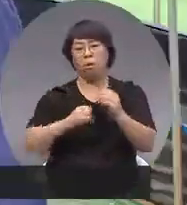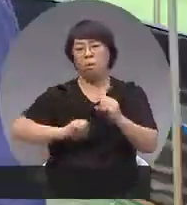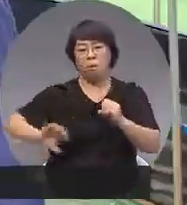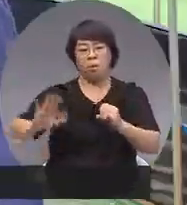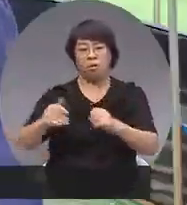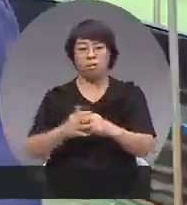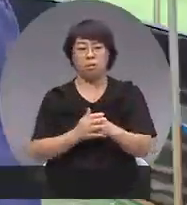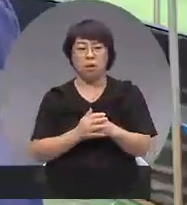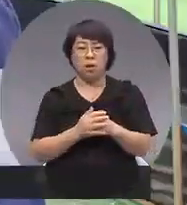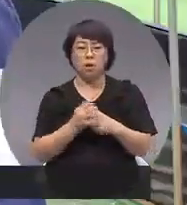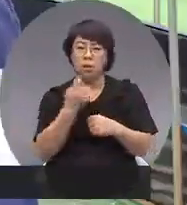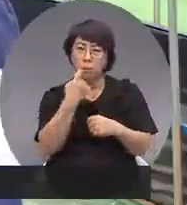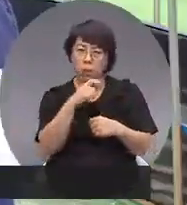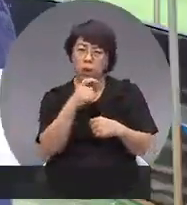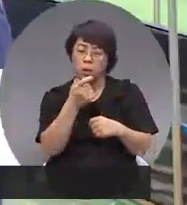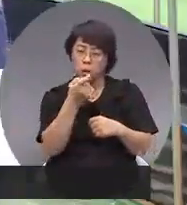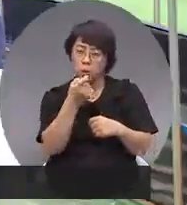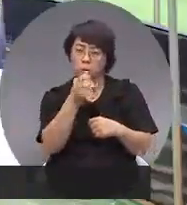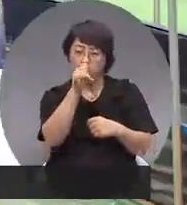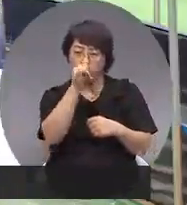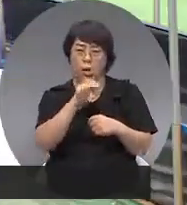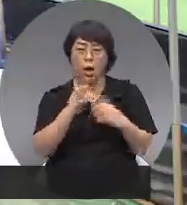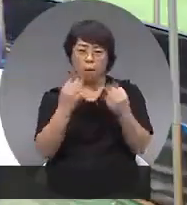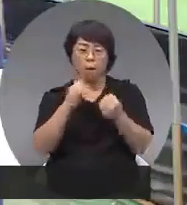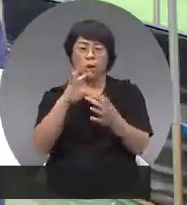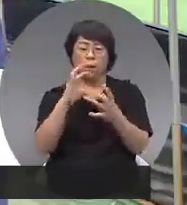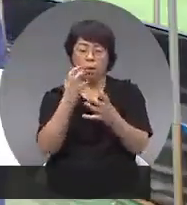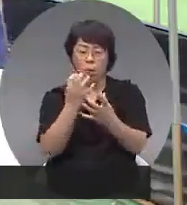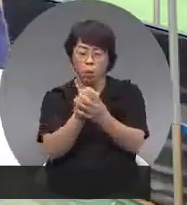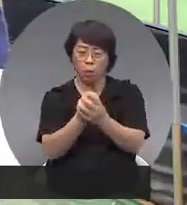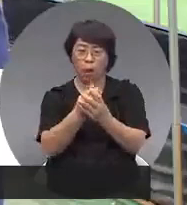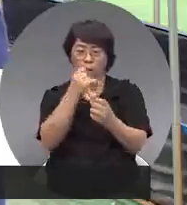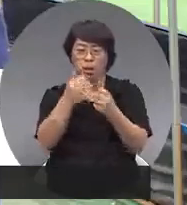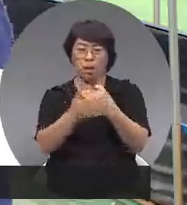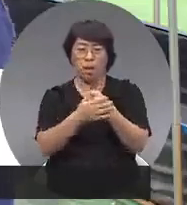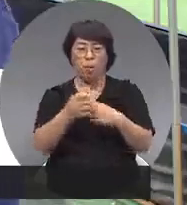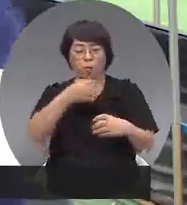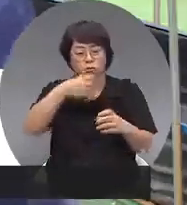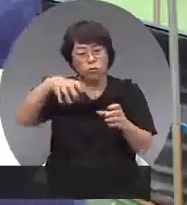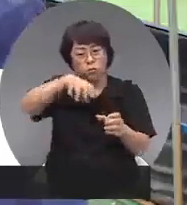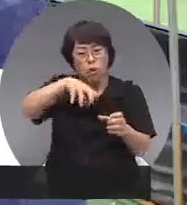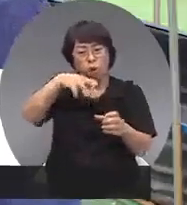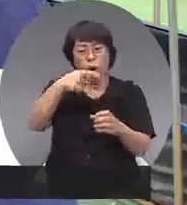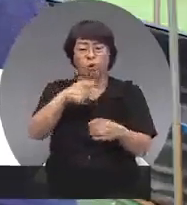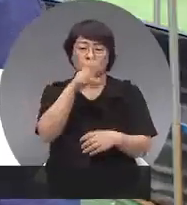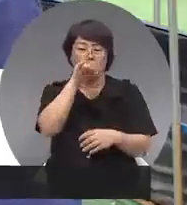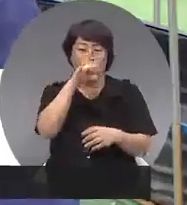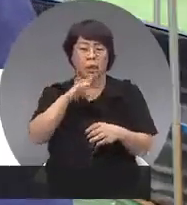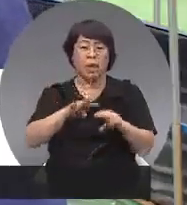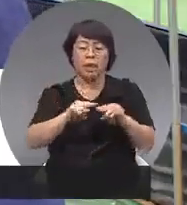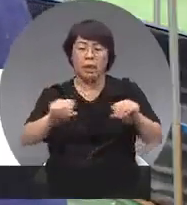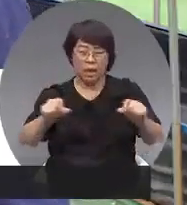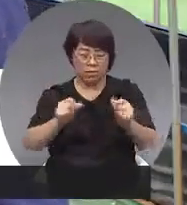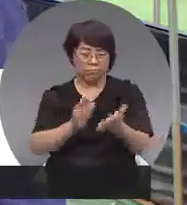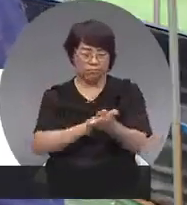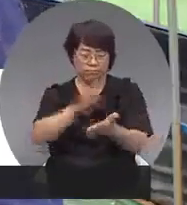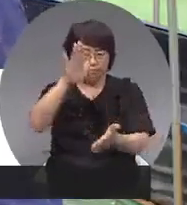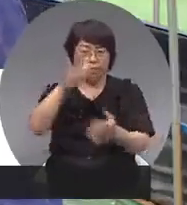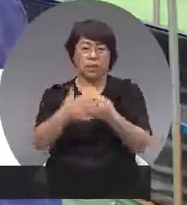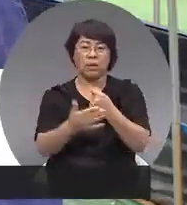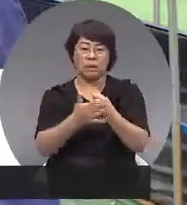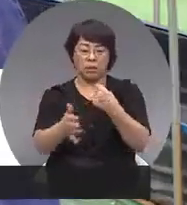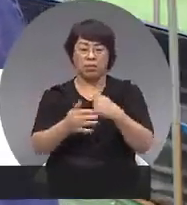약간 노랑 기도 좀 있고 그래서 많이 오거라 먹는거죠 그리고 물을 줘도 입혀져 패 주질 않고 땅에 지열이 많이 올라가다 보니까 아